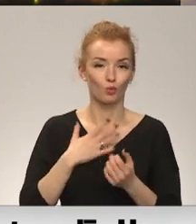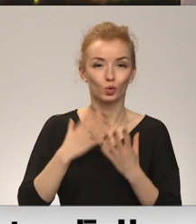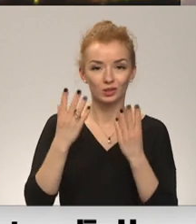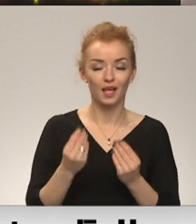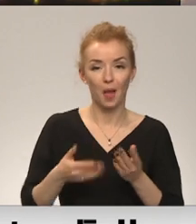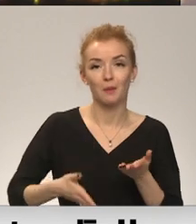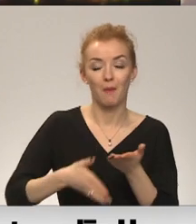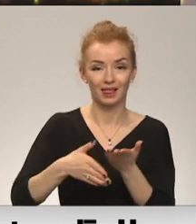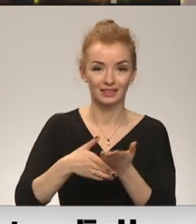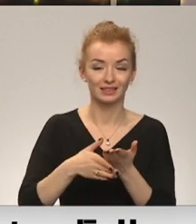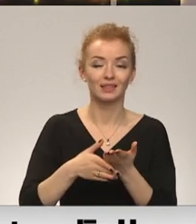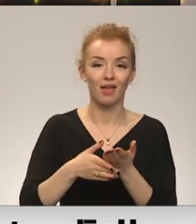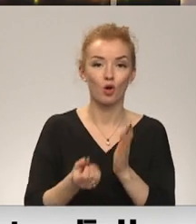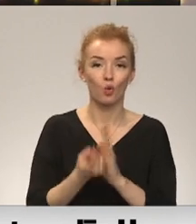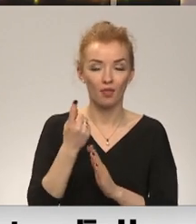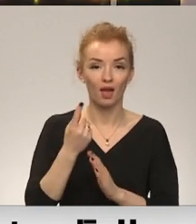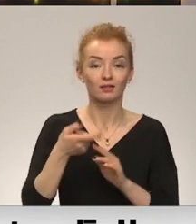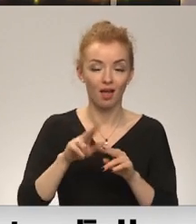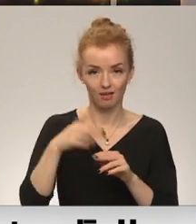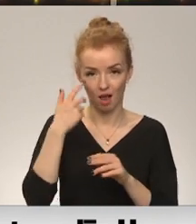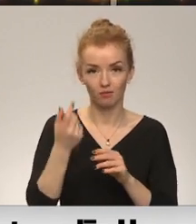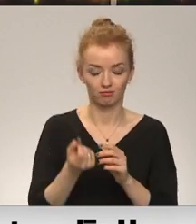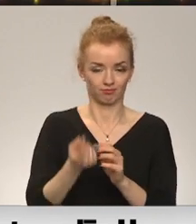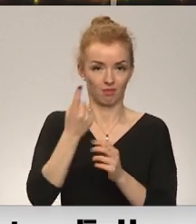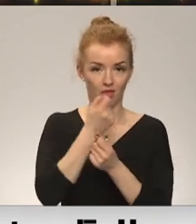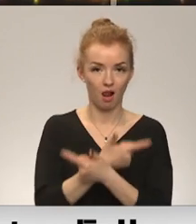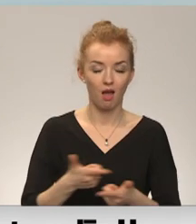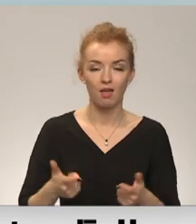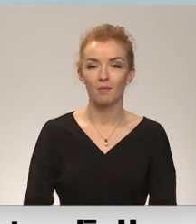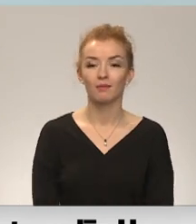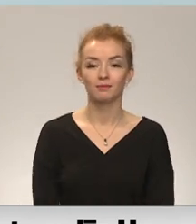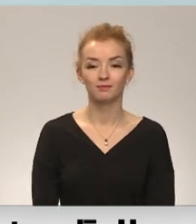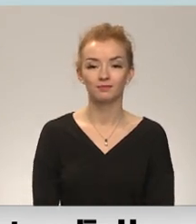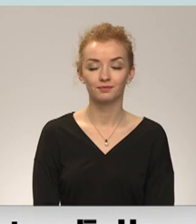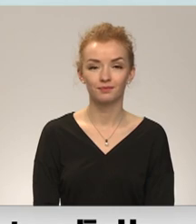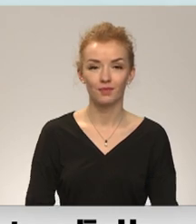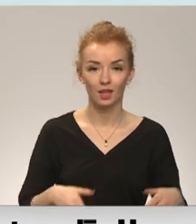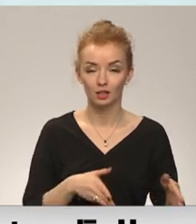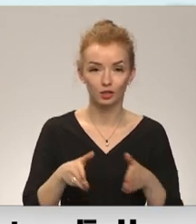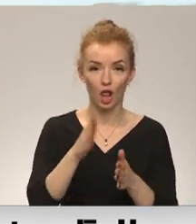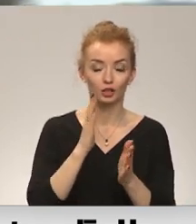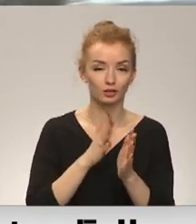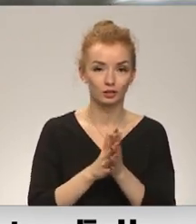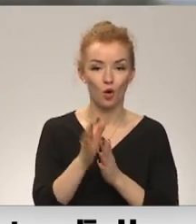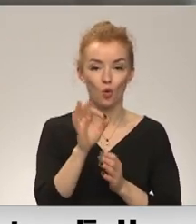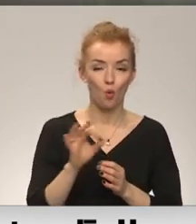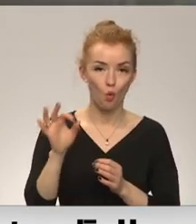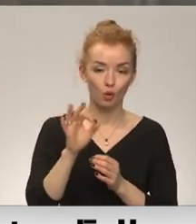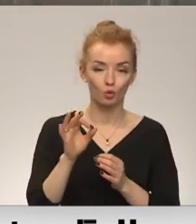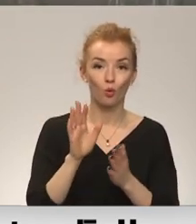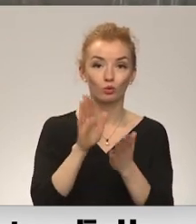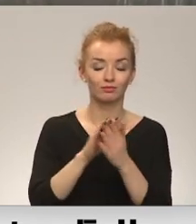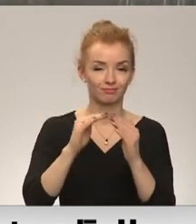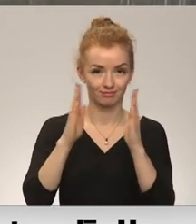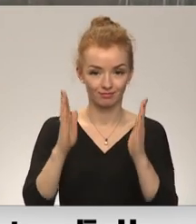palīdzēt lielākoties rodoties tikai tad, ja notikusi kāda nelaime. Ceļš caur Ozolu gatvi ved uz Zildeguņu mājām,